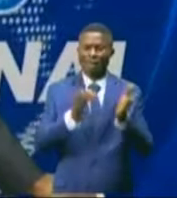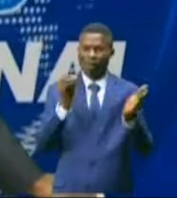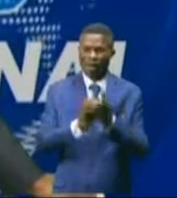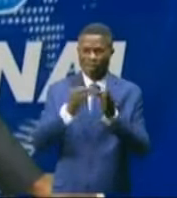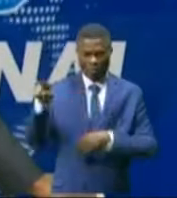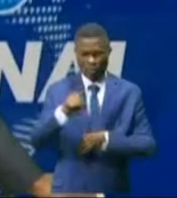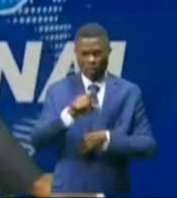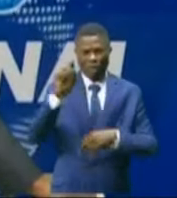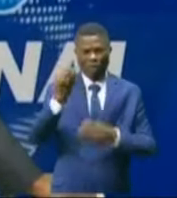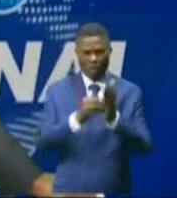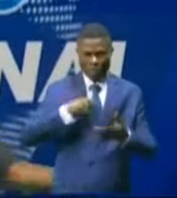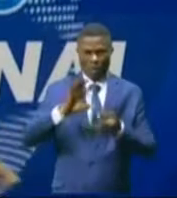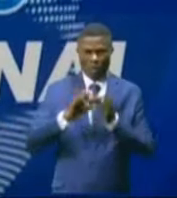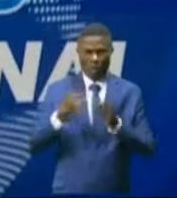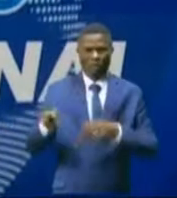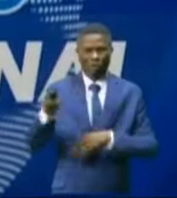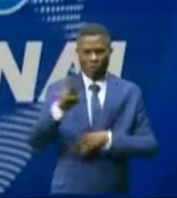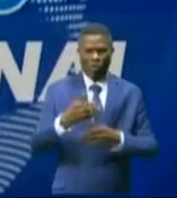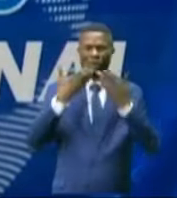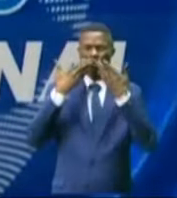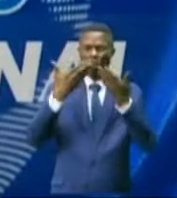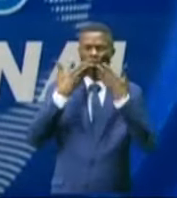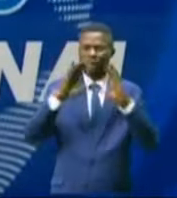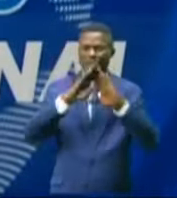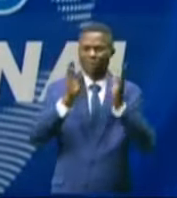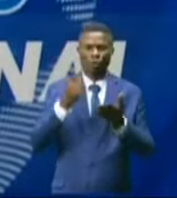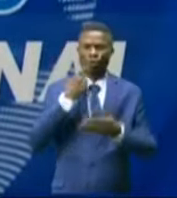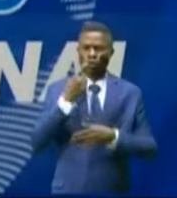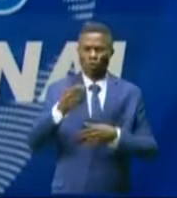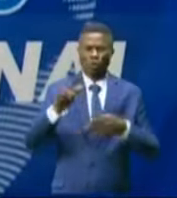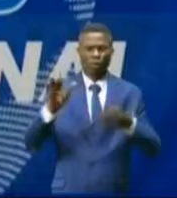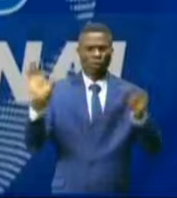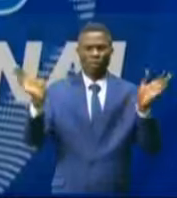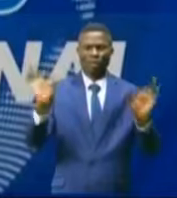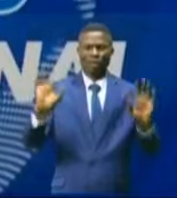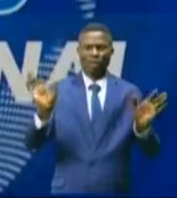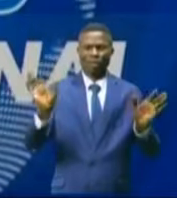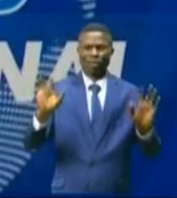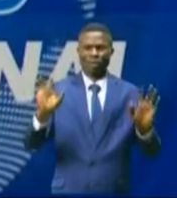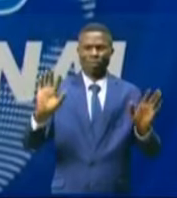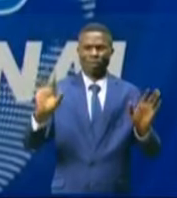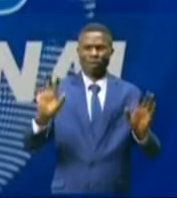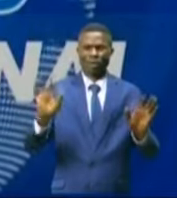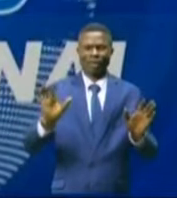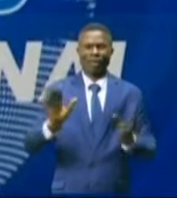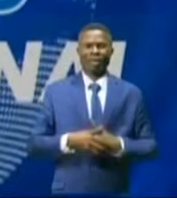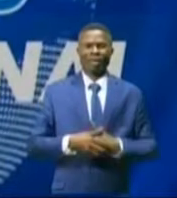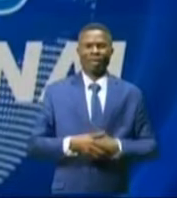réseaux. Moi, je reviens demain à la même heure. Au revoir.